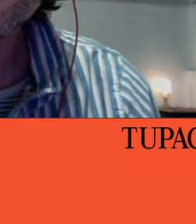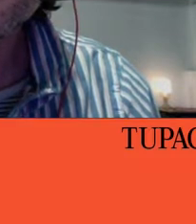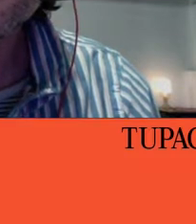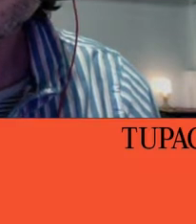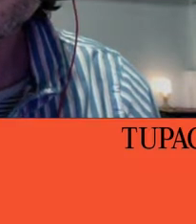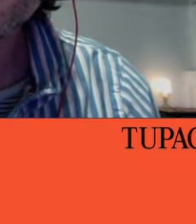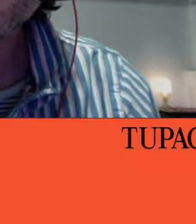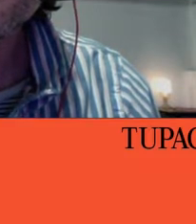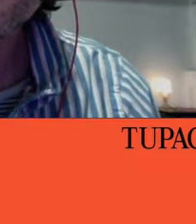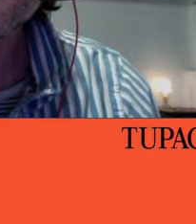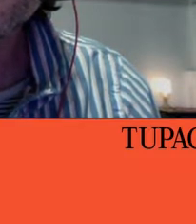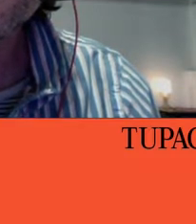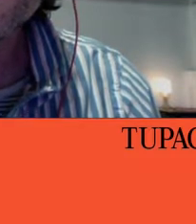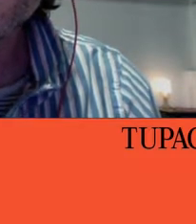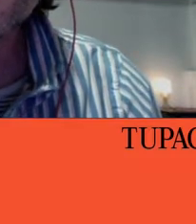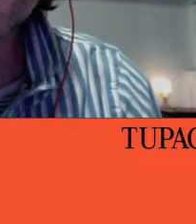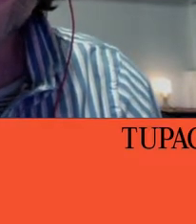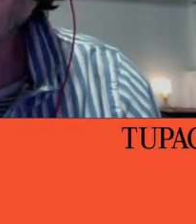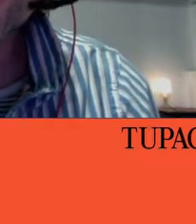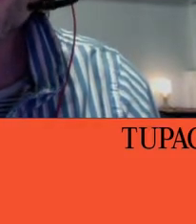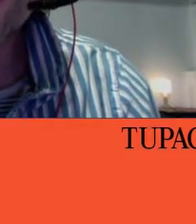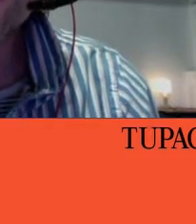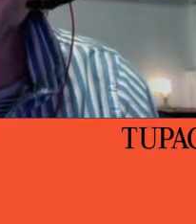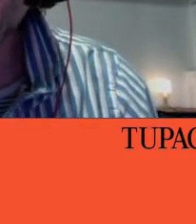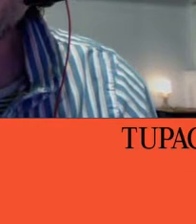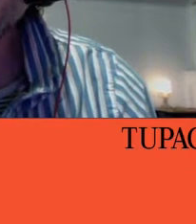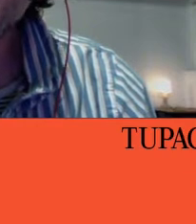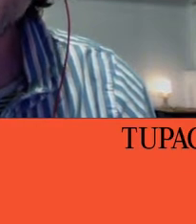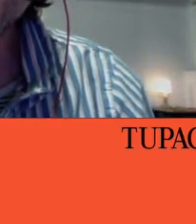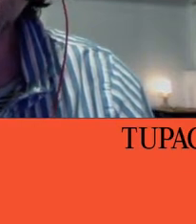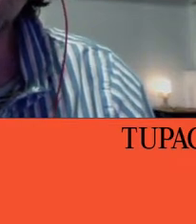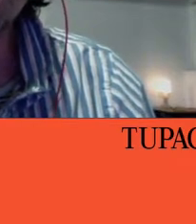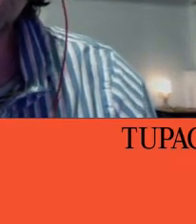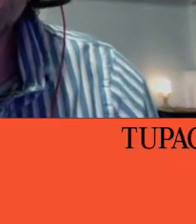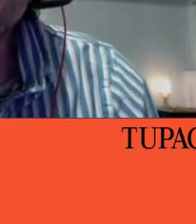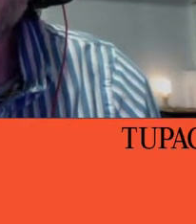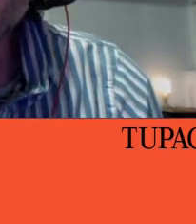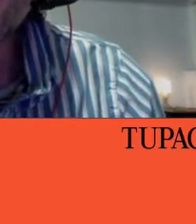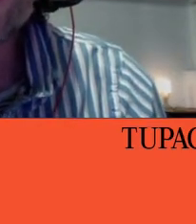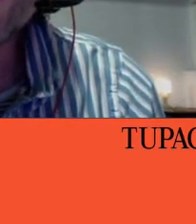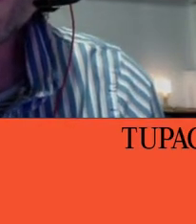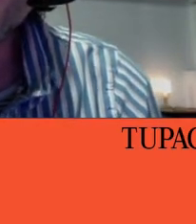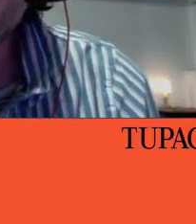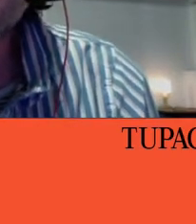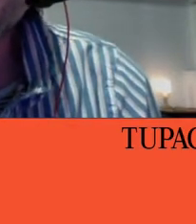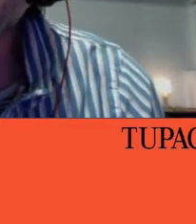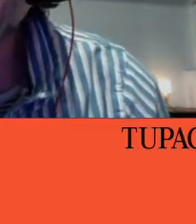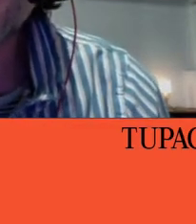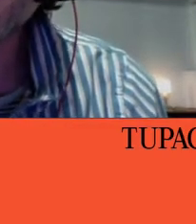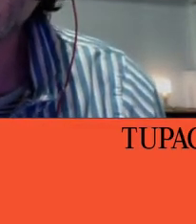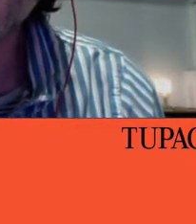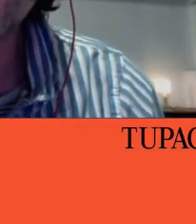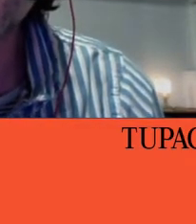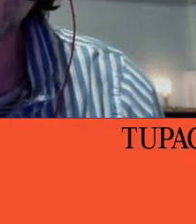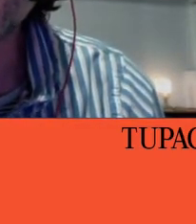wichtiges Instrument, ein ganz wichtiges Werkzeug selbst darstellt. Das ist eine Herausforderung, was die Strategien angeht.